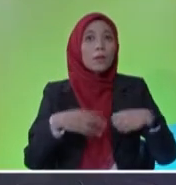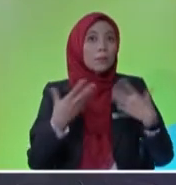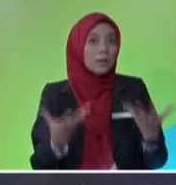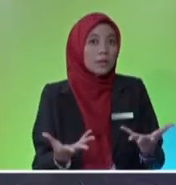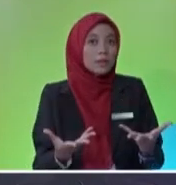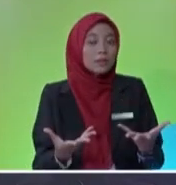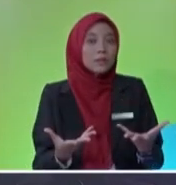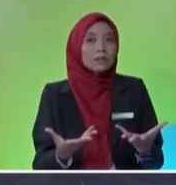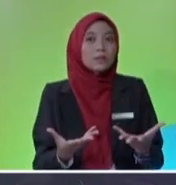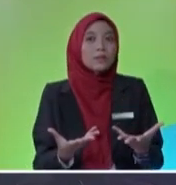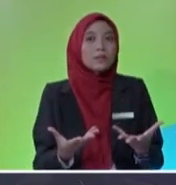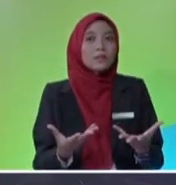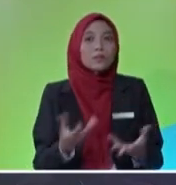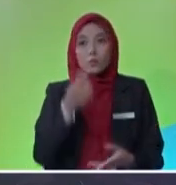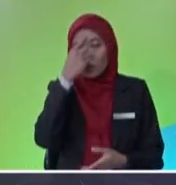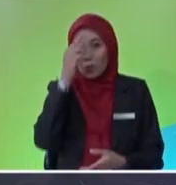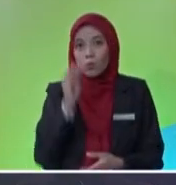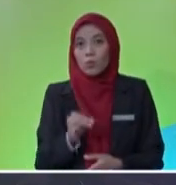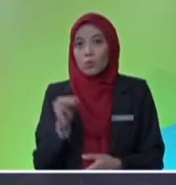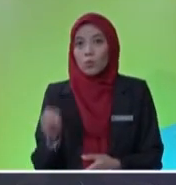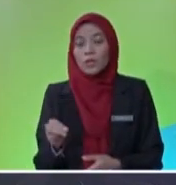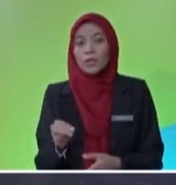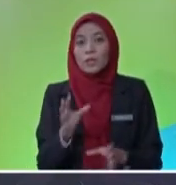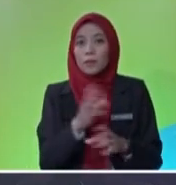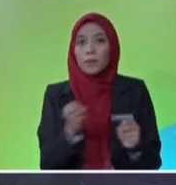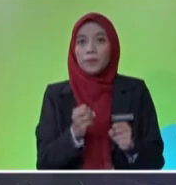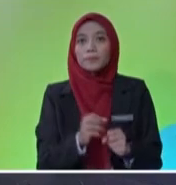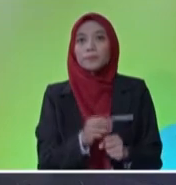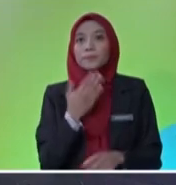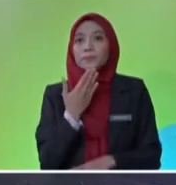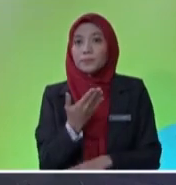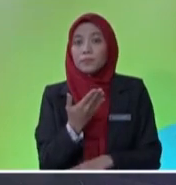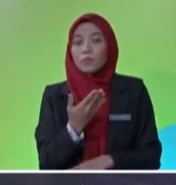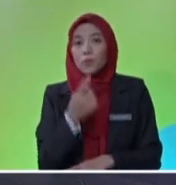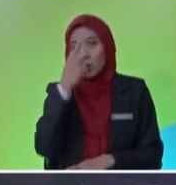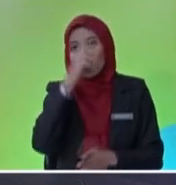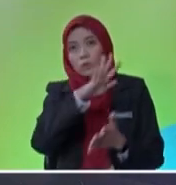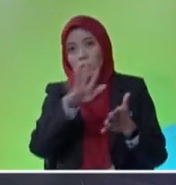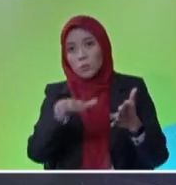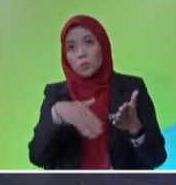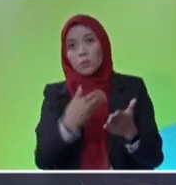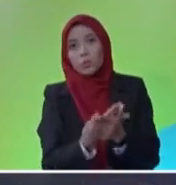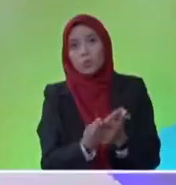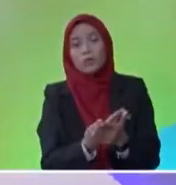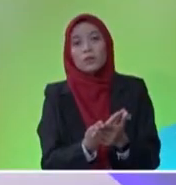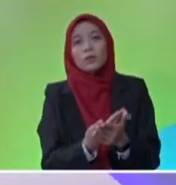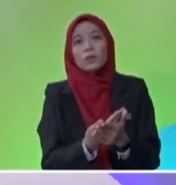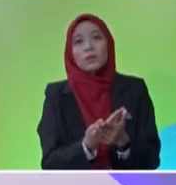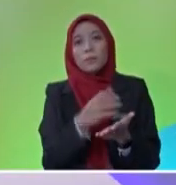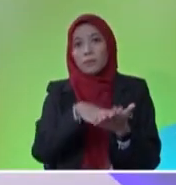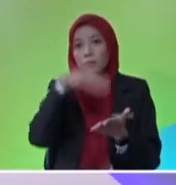keseluruhan murid pada hari ini secara ringkasnya secara keseluruhannya yang dapat